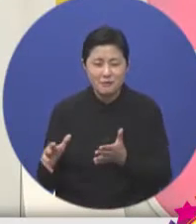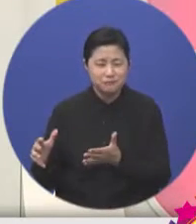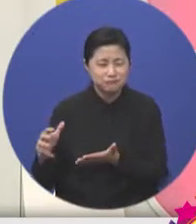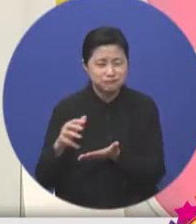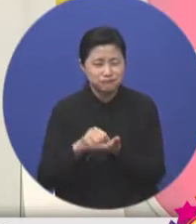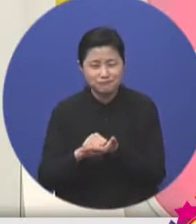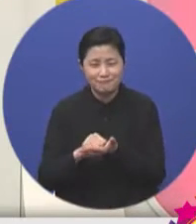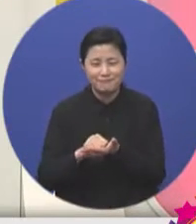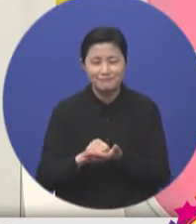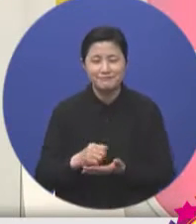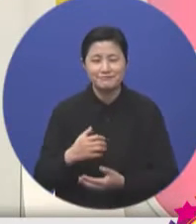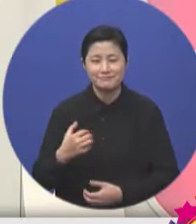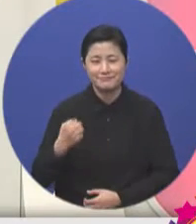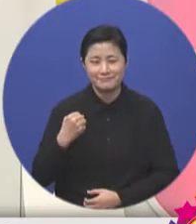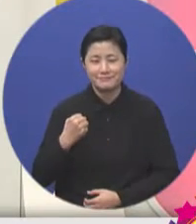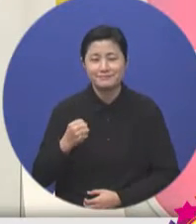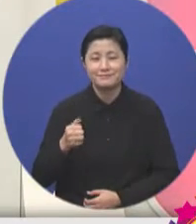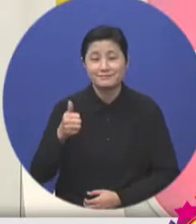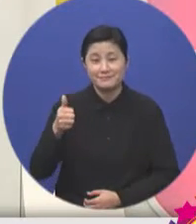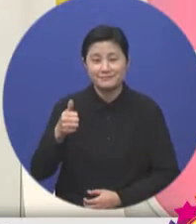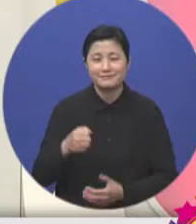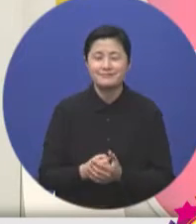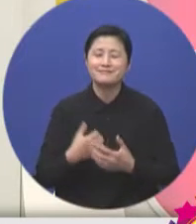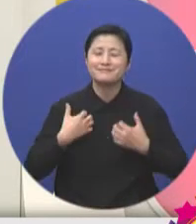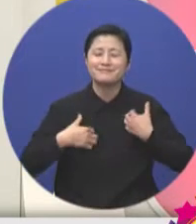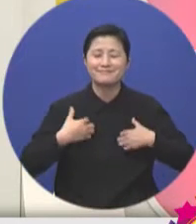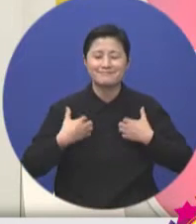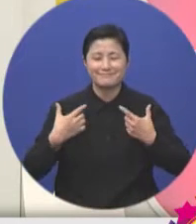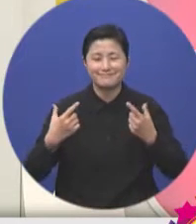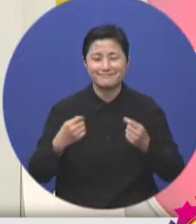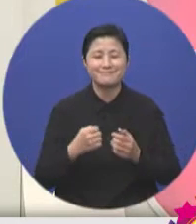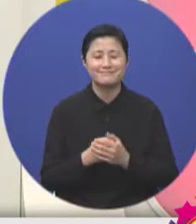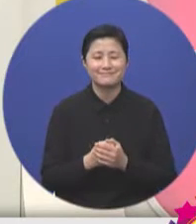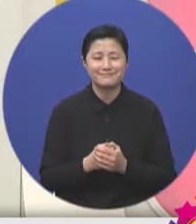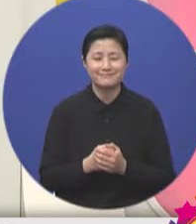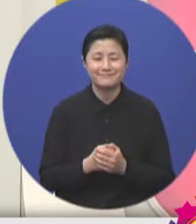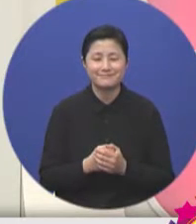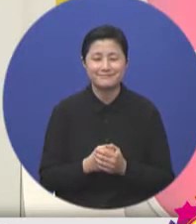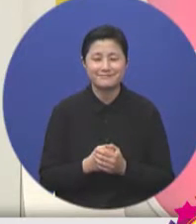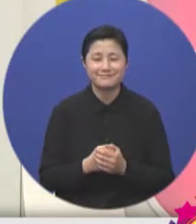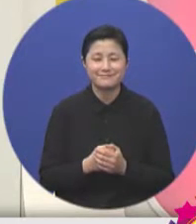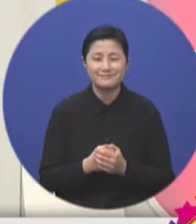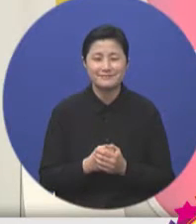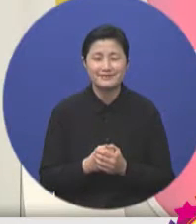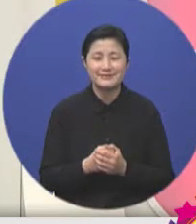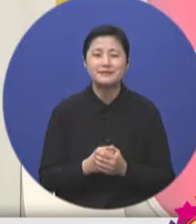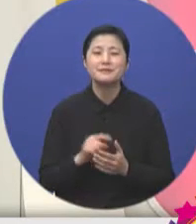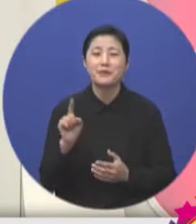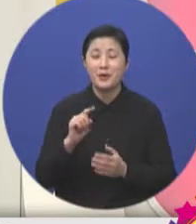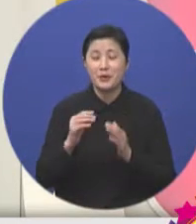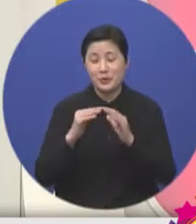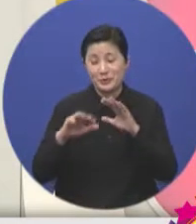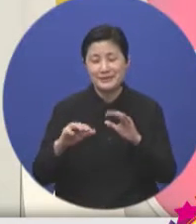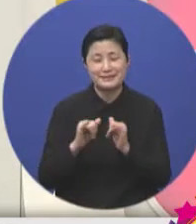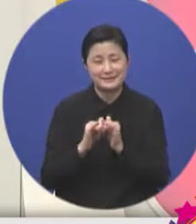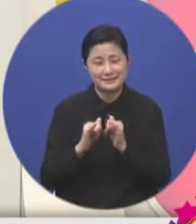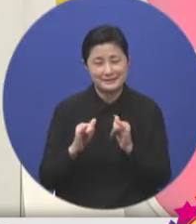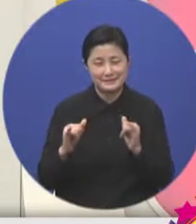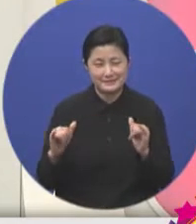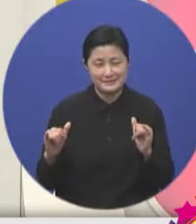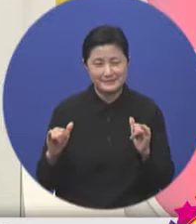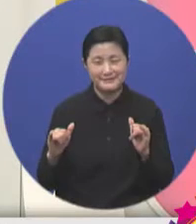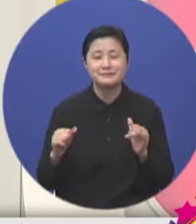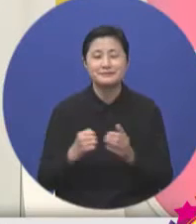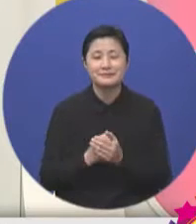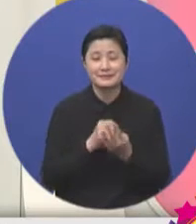손빈 씨이십니다. 네. 아유, 반갑습니다. 네, 반갑습니다. 예. 예, 예. 우리 또 이 동네 이웃분, 바로 옆 동네.